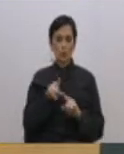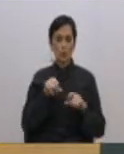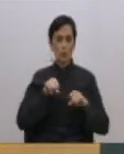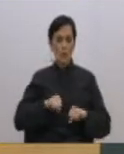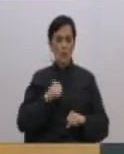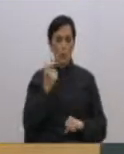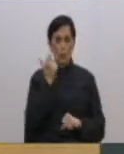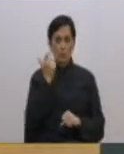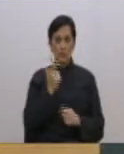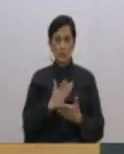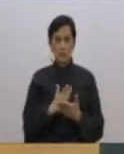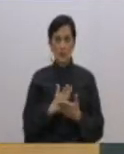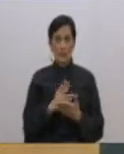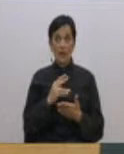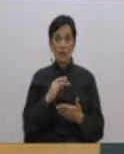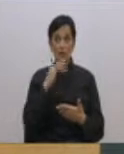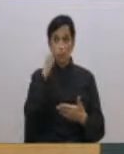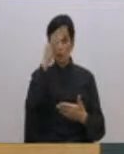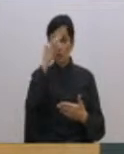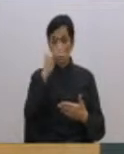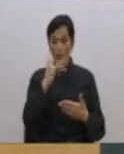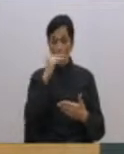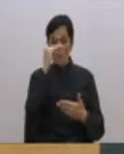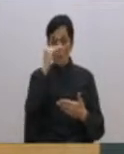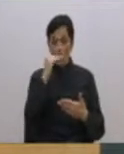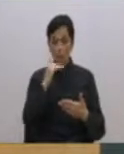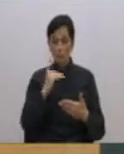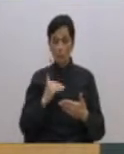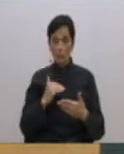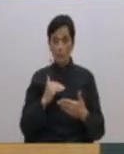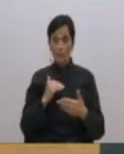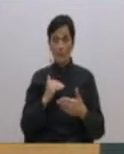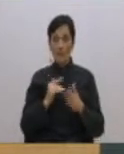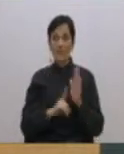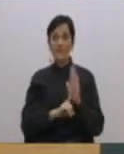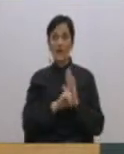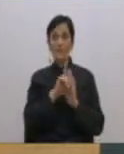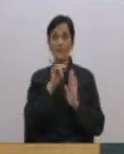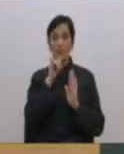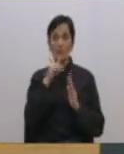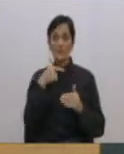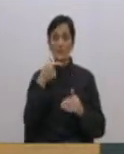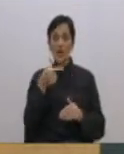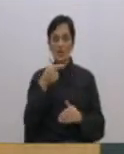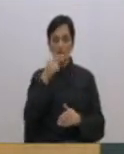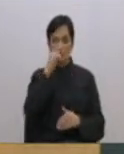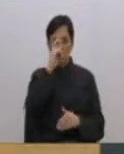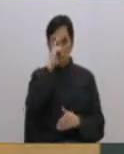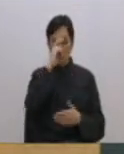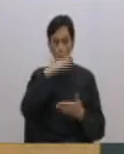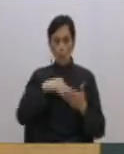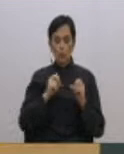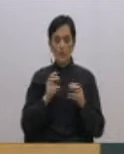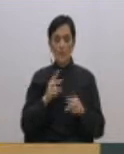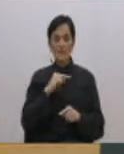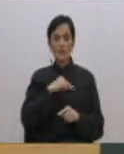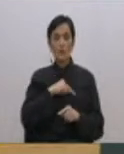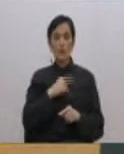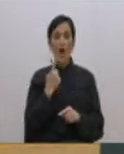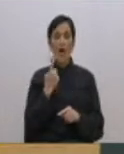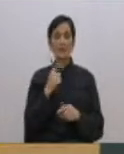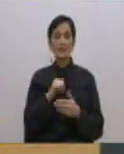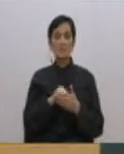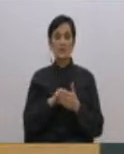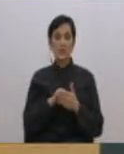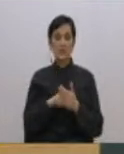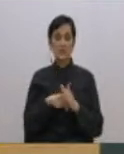musilebe. Am ce am anatolic, și ca voi da, am intalit pe vermohta, sa hrtiu, sa plebe, sa hori, holo de timp mi-a zis